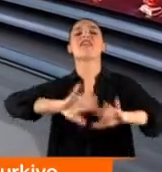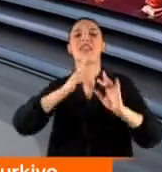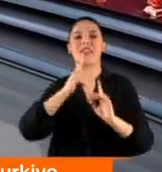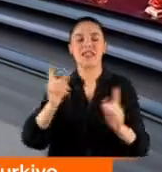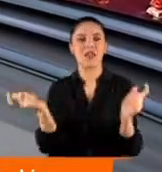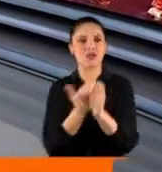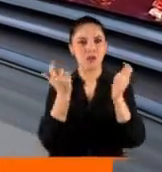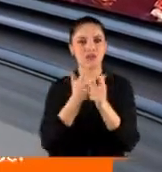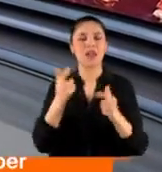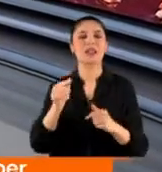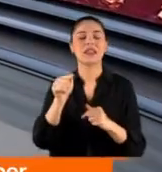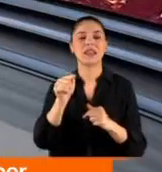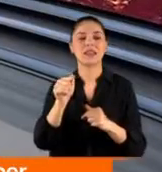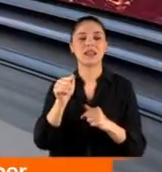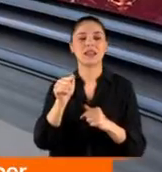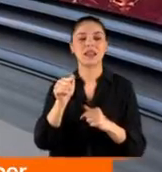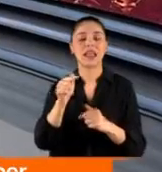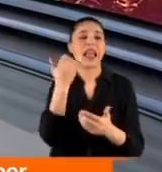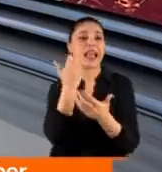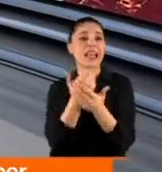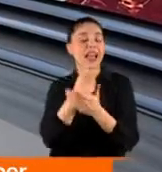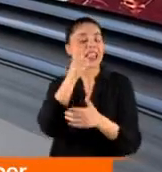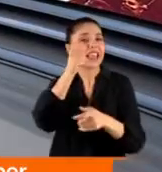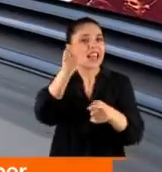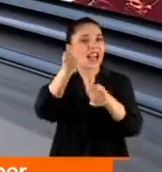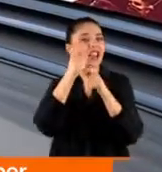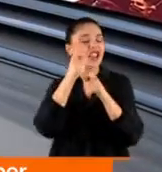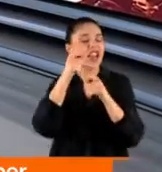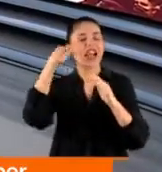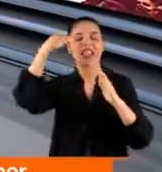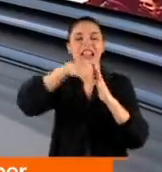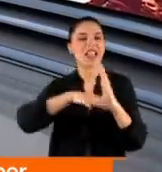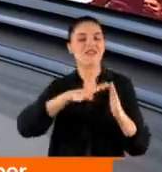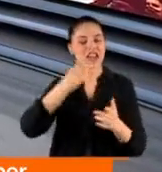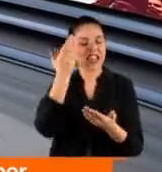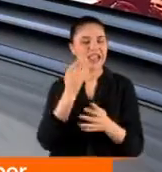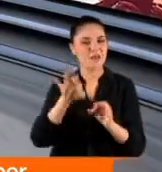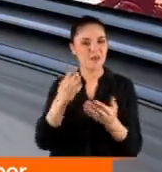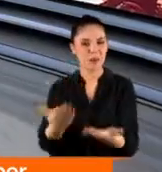Kongre'de kameralara kayda geçen çok ilginç anlar da vardı. Şimdi onları izleyeceğiz.